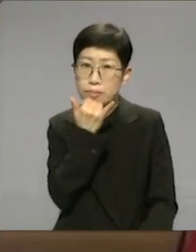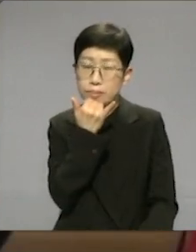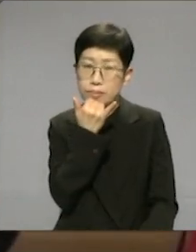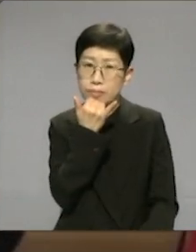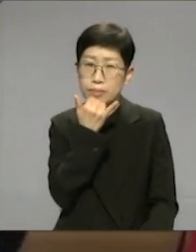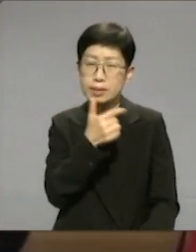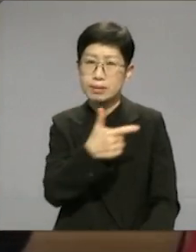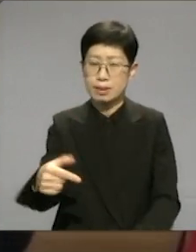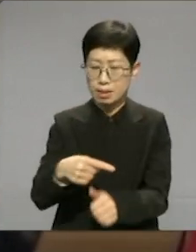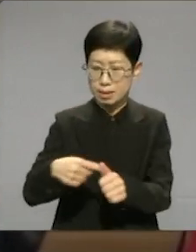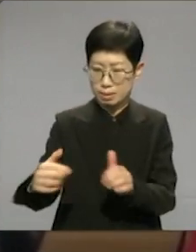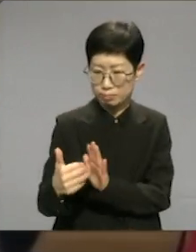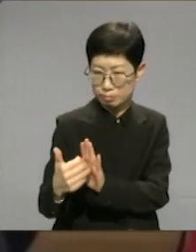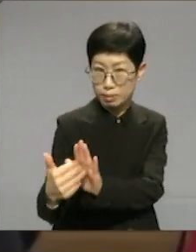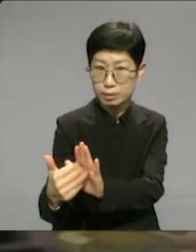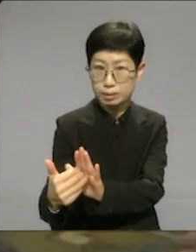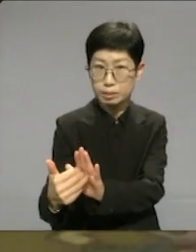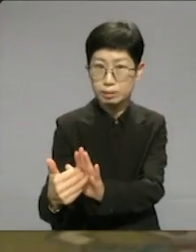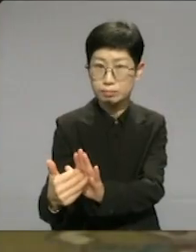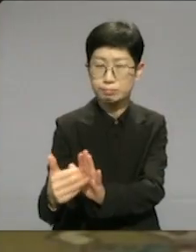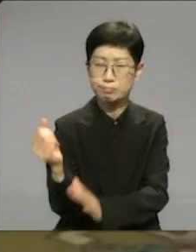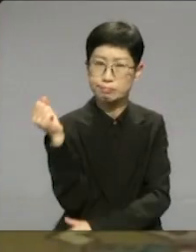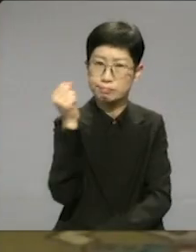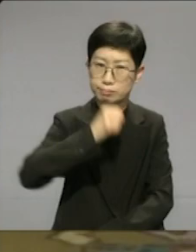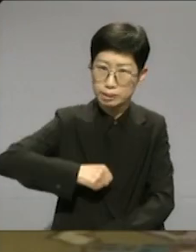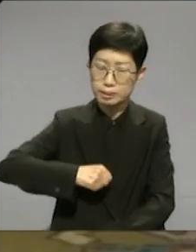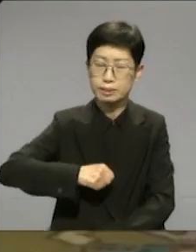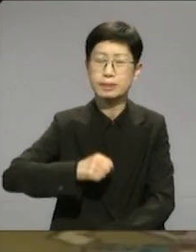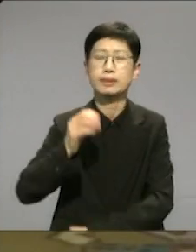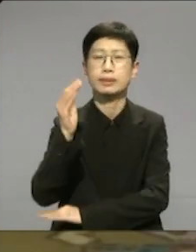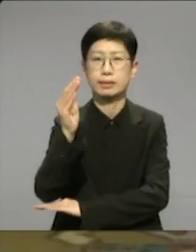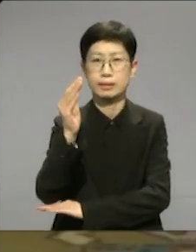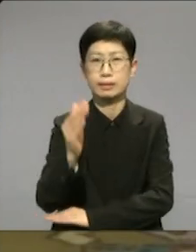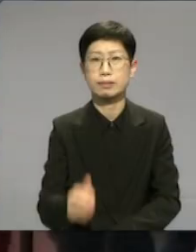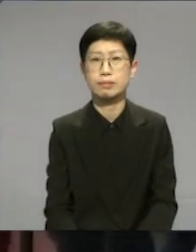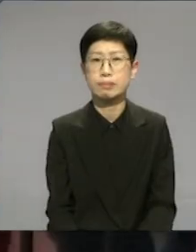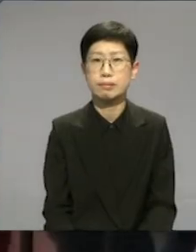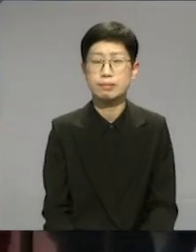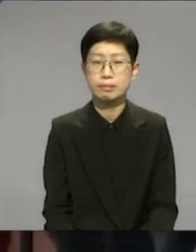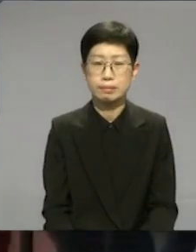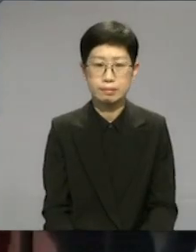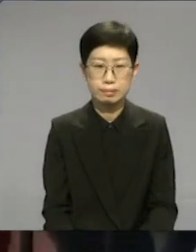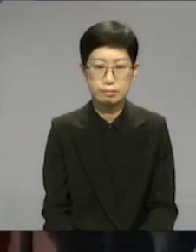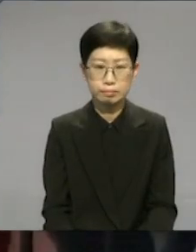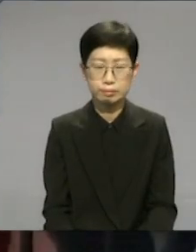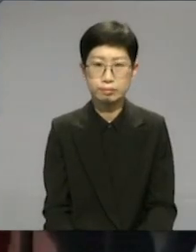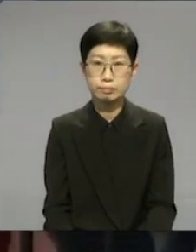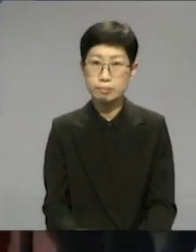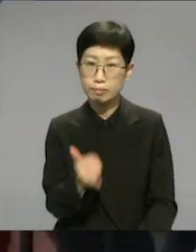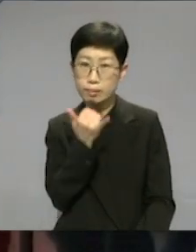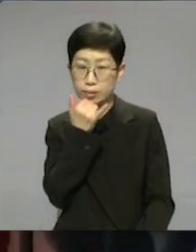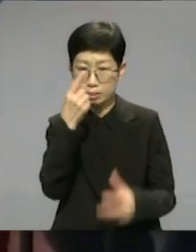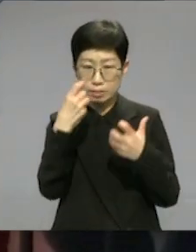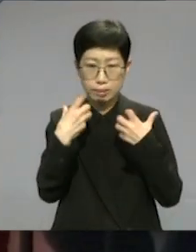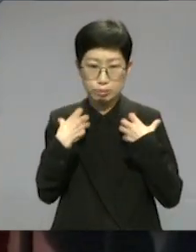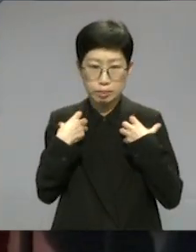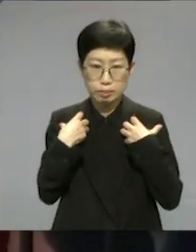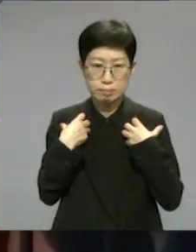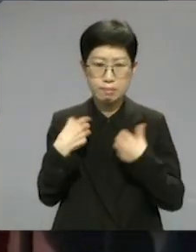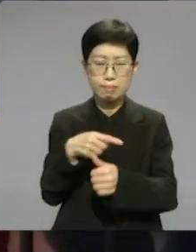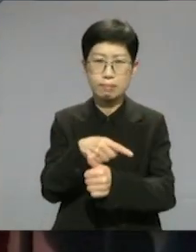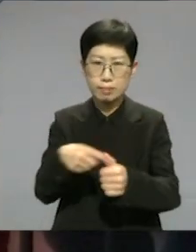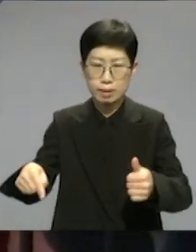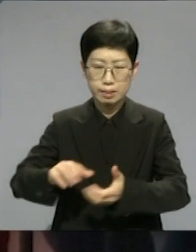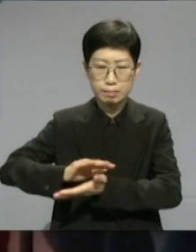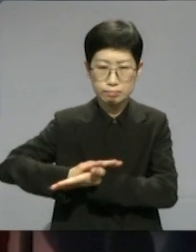대량 학살을 방지해야 할 의무를 지키지 않고 있다고 강조했습니다. It is indeed a pathetic excuse to furnish